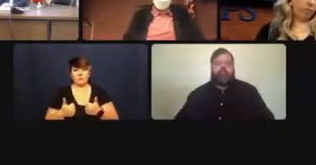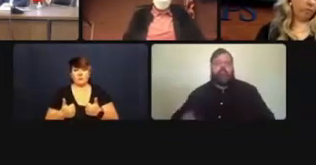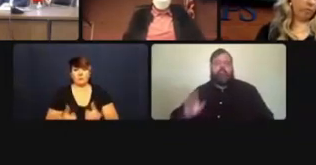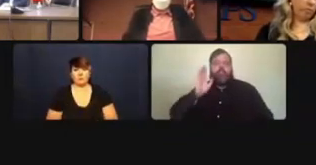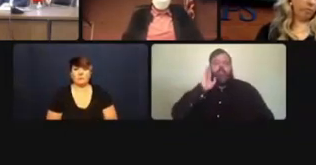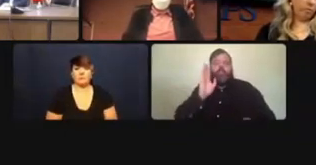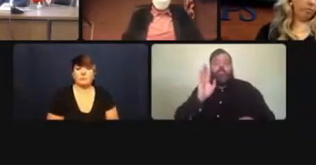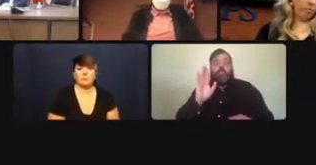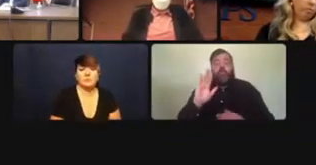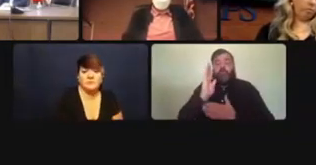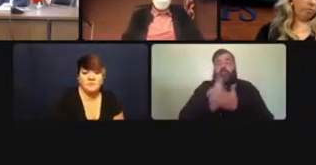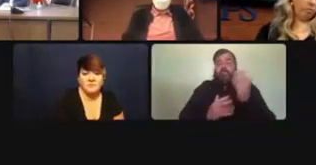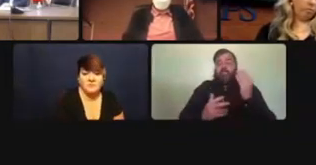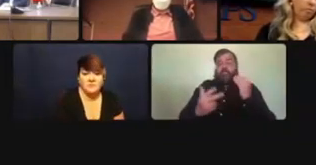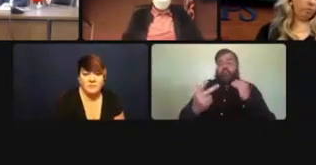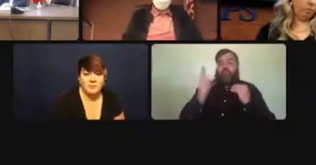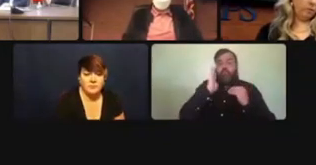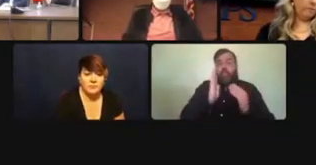ambapo